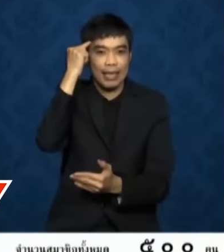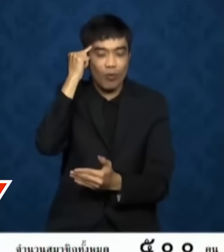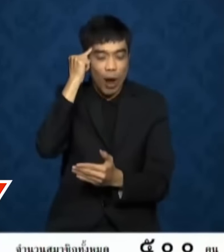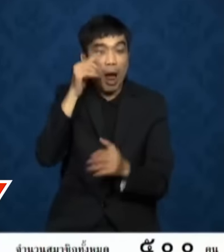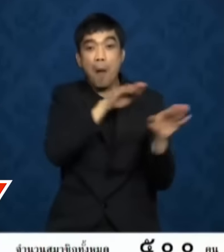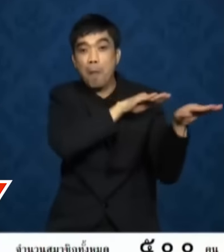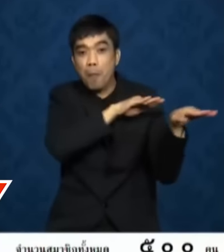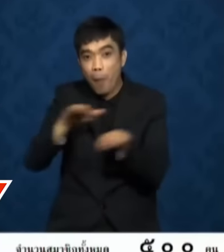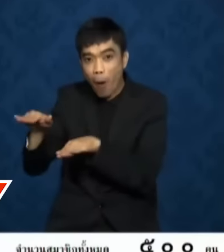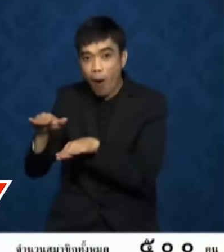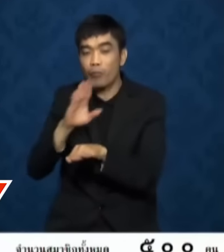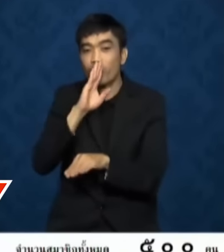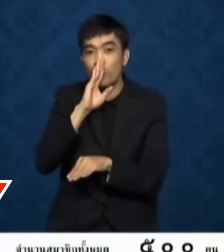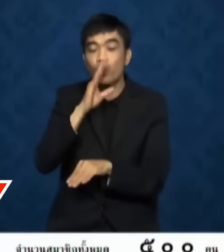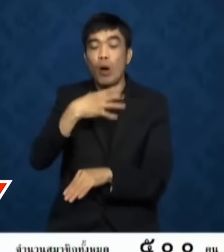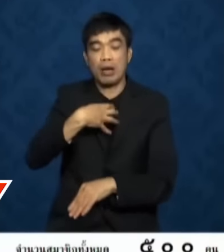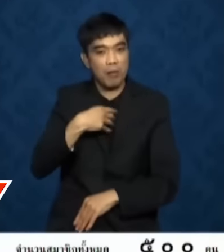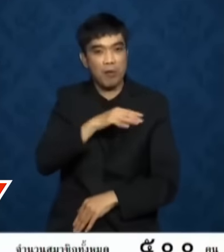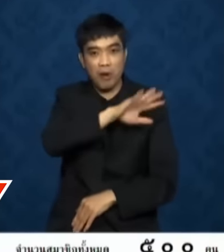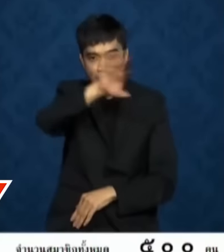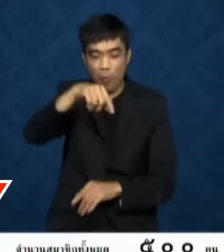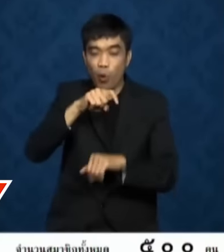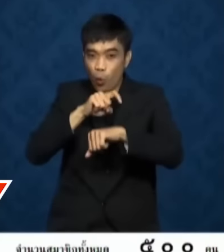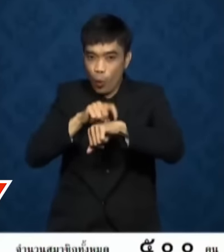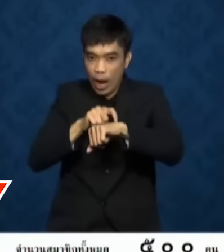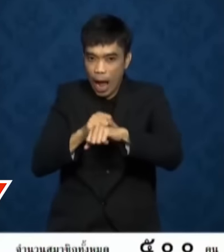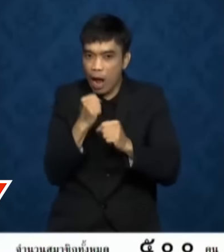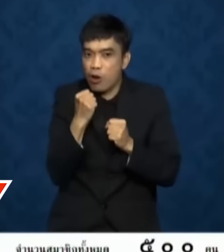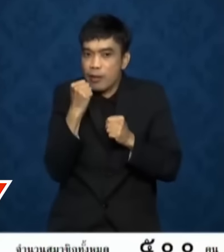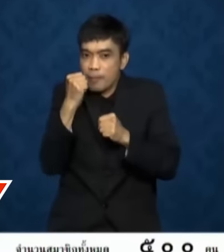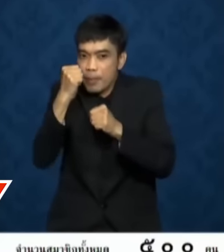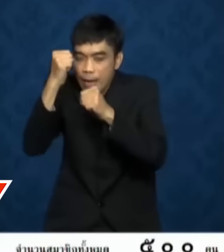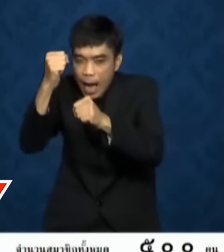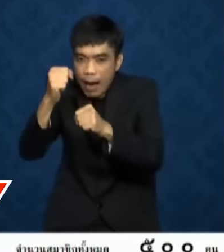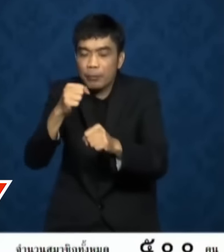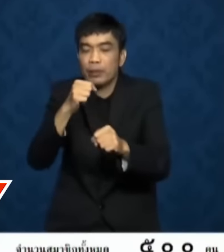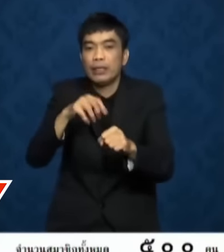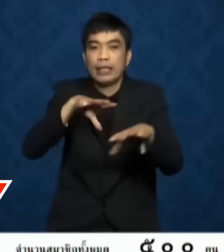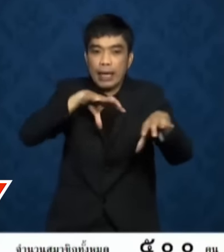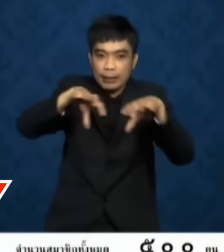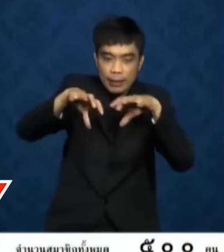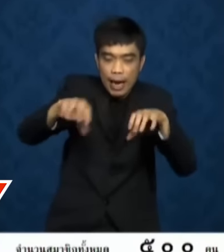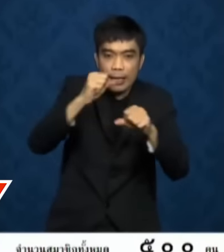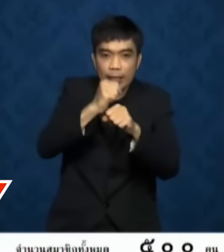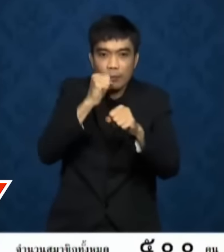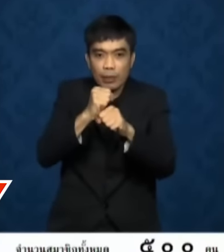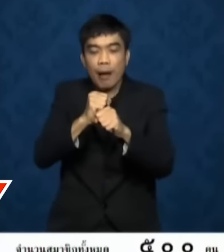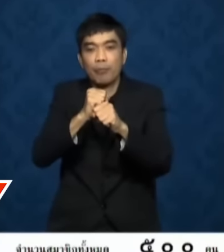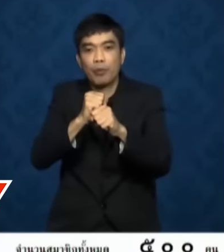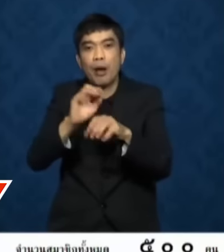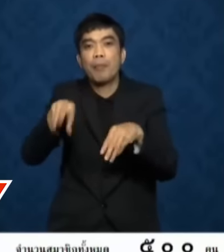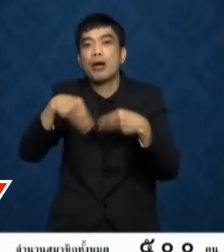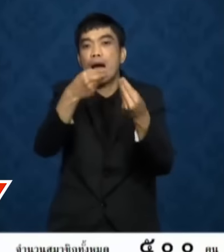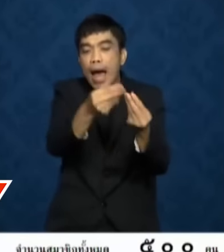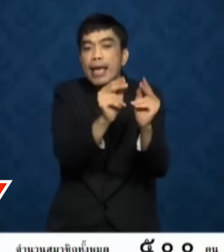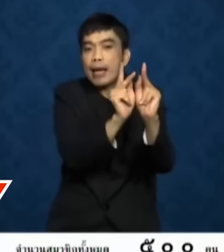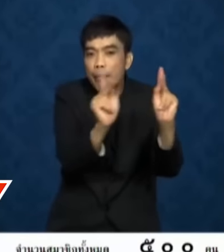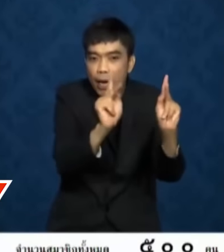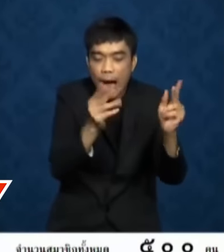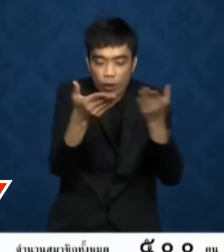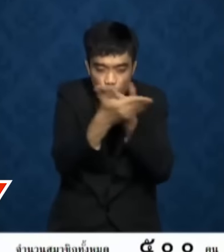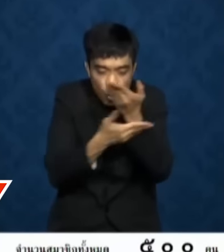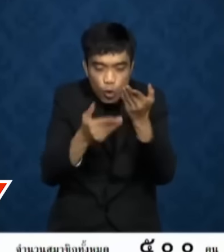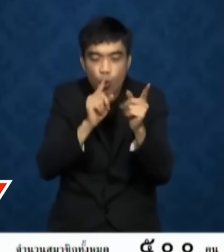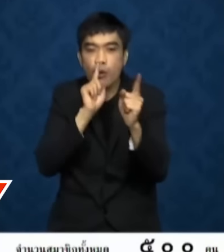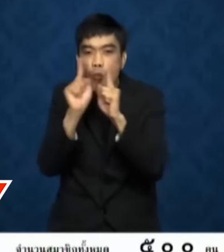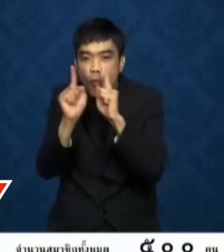านี้หากเราลงแรงลงเวลากันอีกสักนิดนะครับผ่านกลไกของสภาและกลไกของคณะกรรมการเพื่อคุยกับคนให้มากกว่านี้